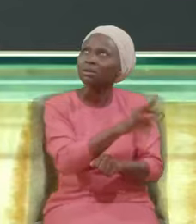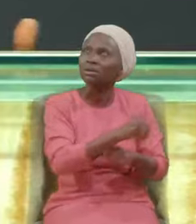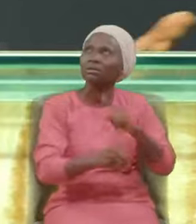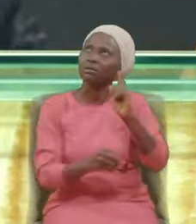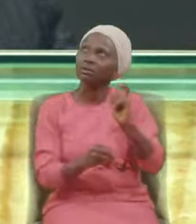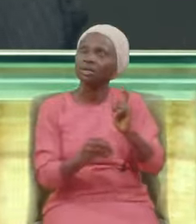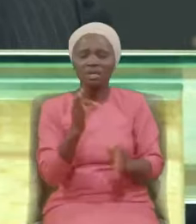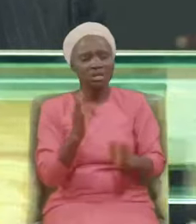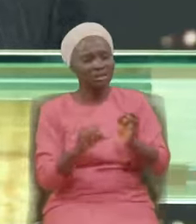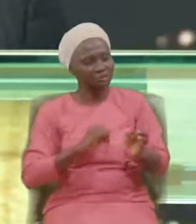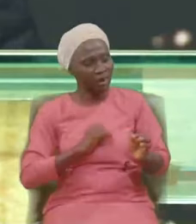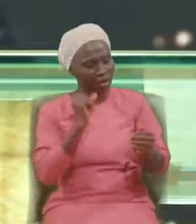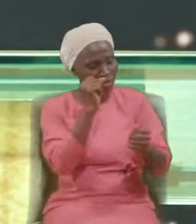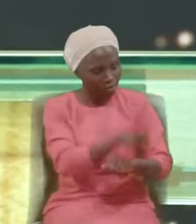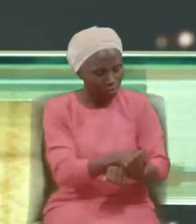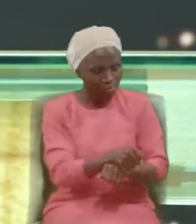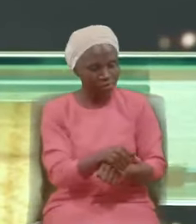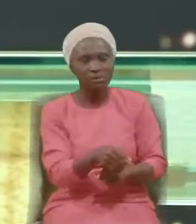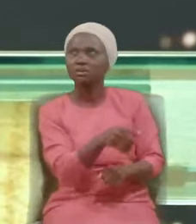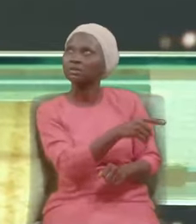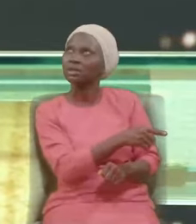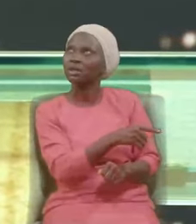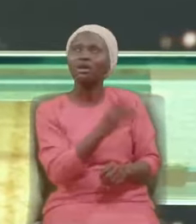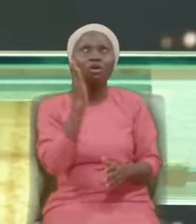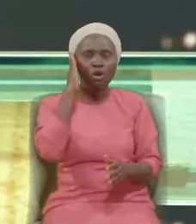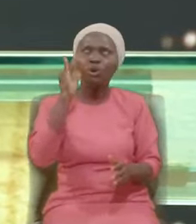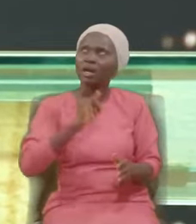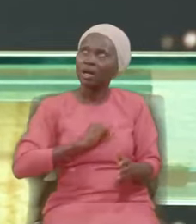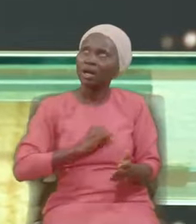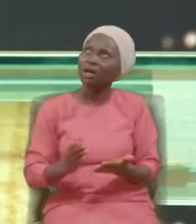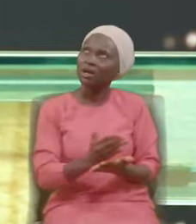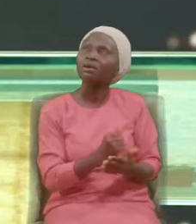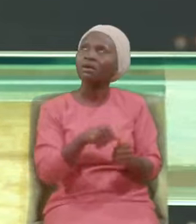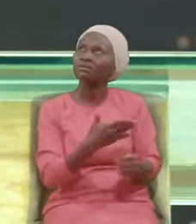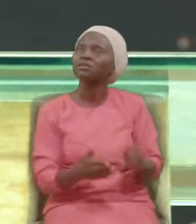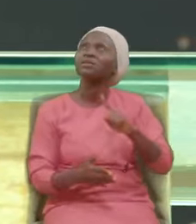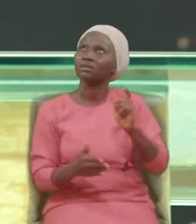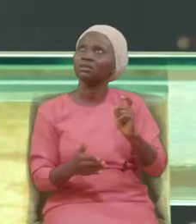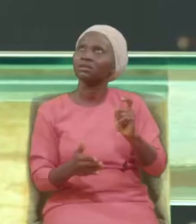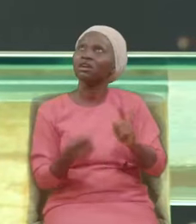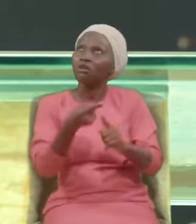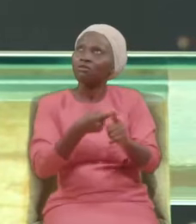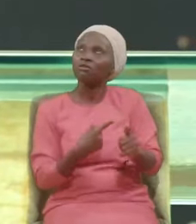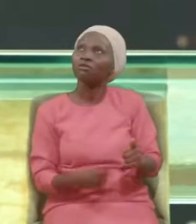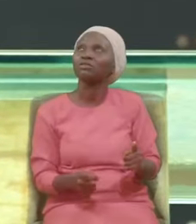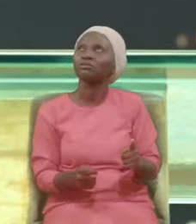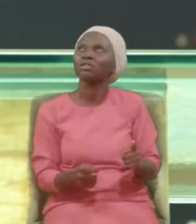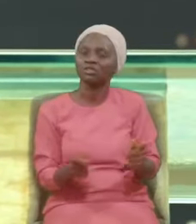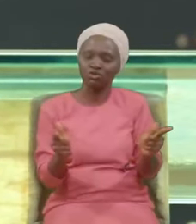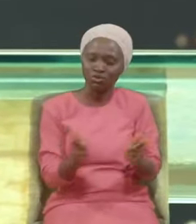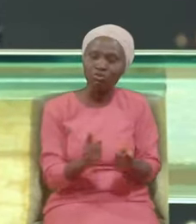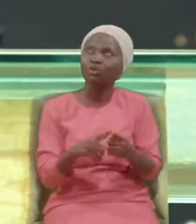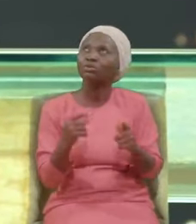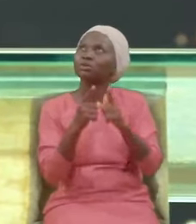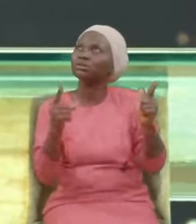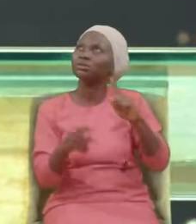vais-je les atteindre? Et si je les atteins, est-ce que je peux te délivrer de leurs mains? Du moins jusqu'au plus